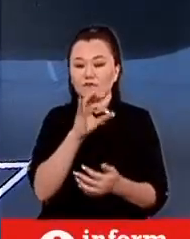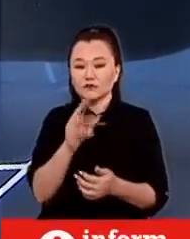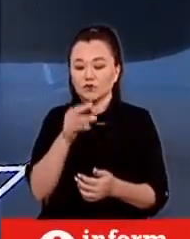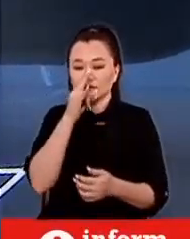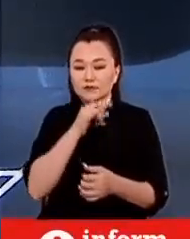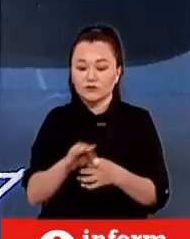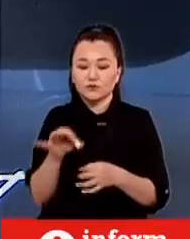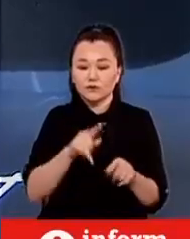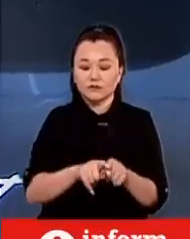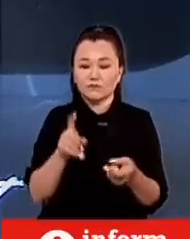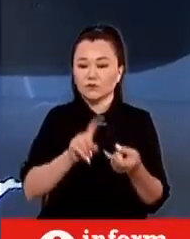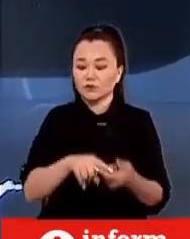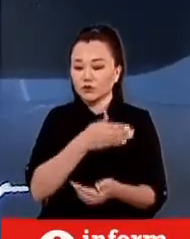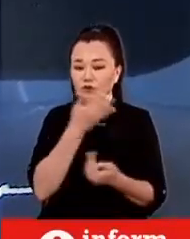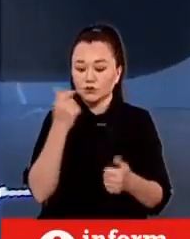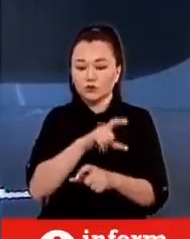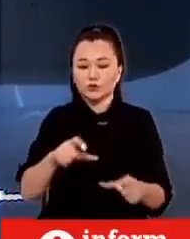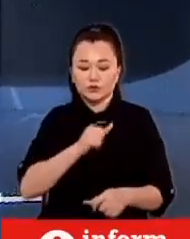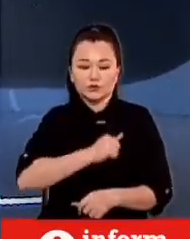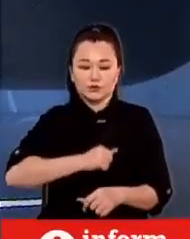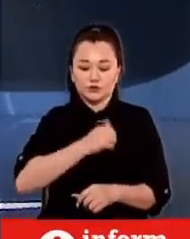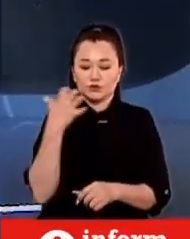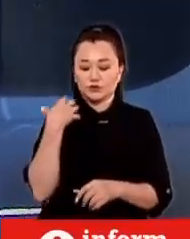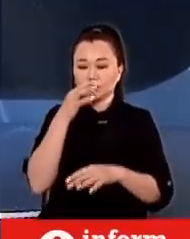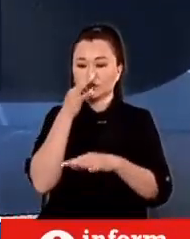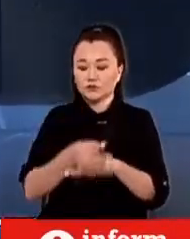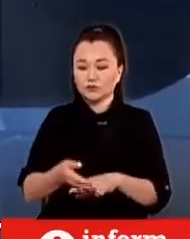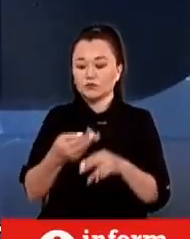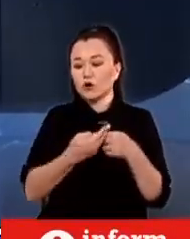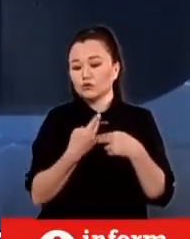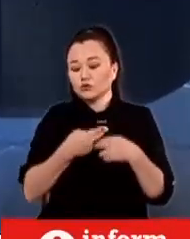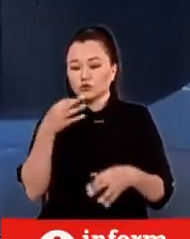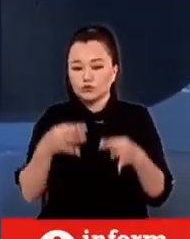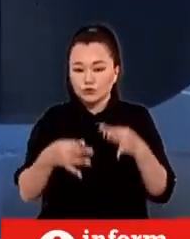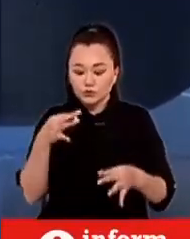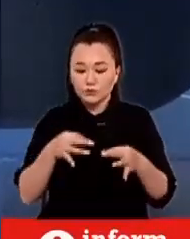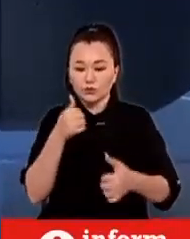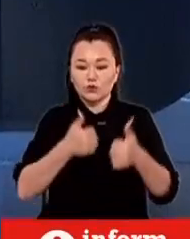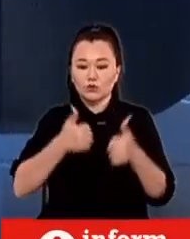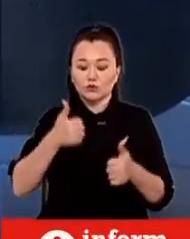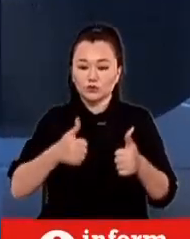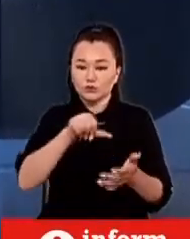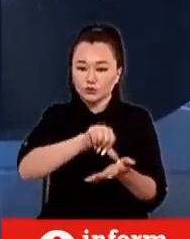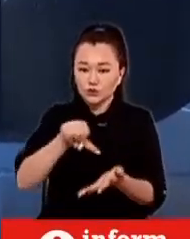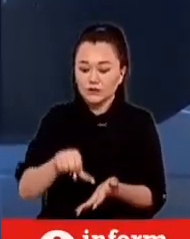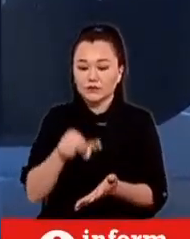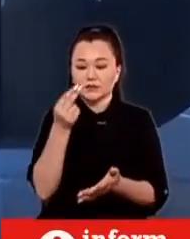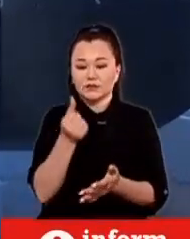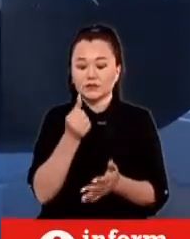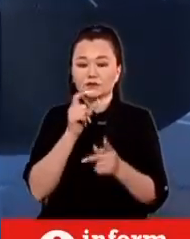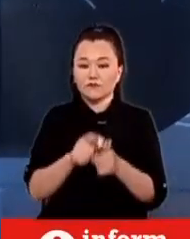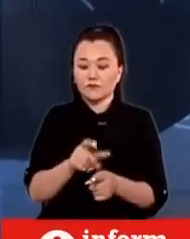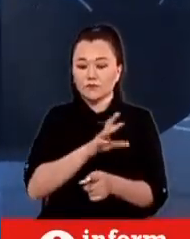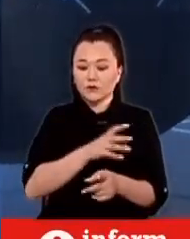Люди возмущены. Чиновники говорят, помешали судебные тяжбы между участниками конкурса, и денег, по их словам,